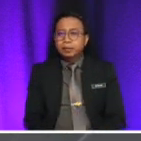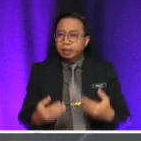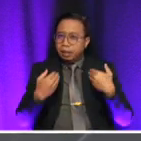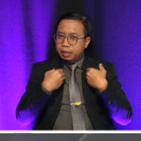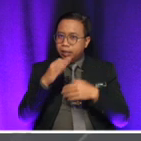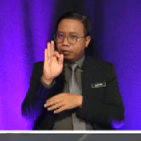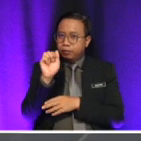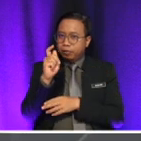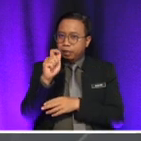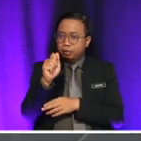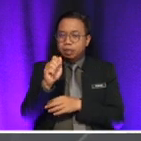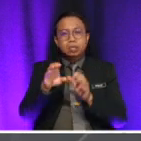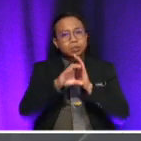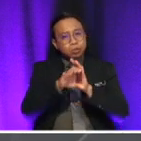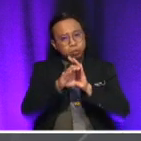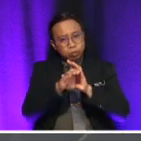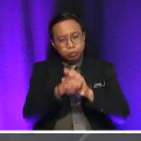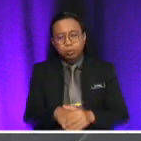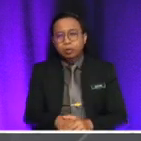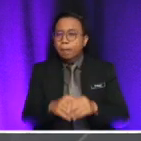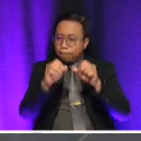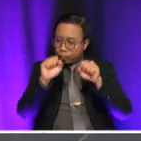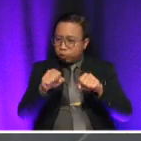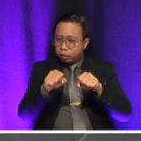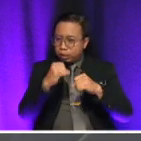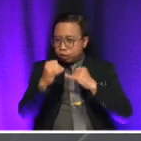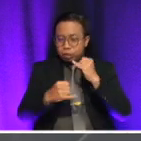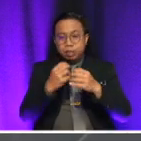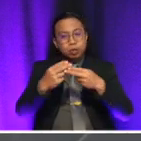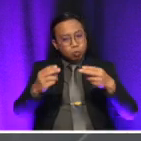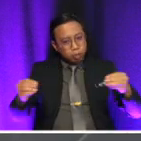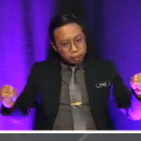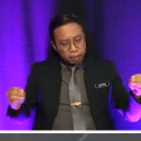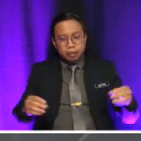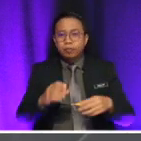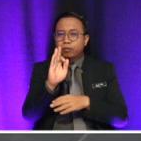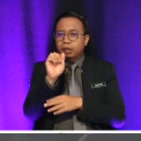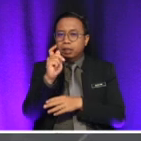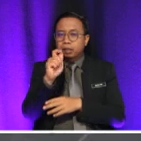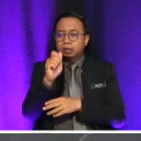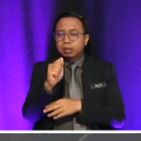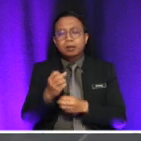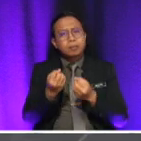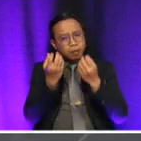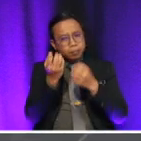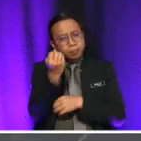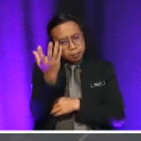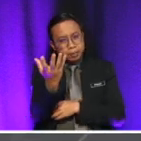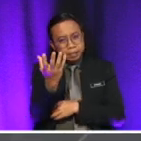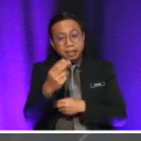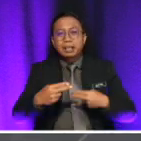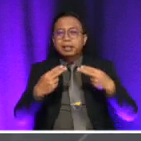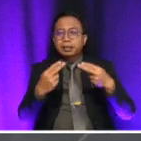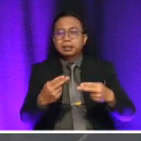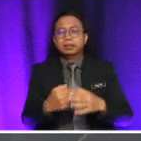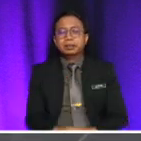fakta ada contoh boleh berjaya menguraikan faktanya jadi berapa ganjaran untuk sadar itu